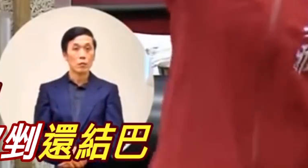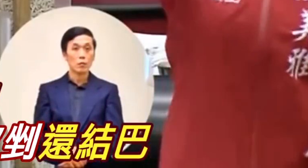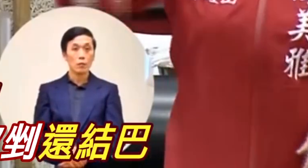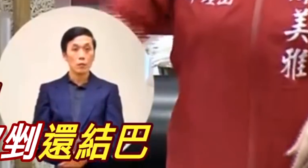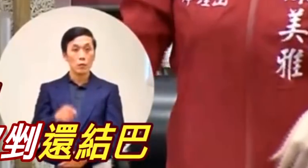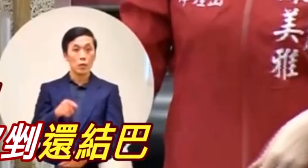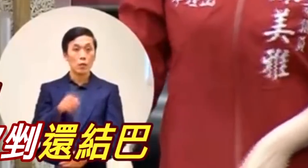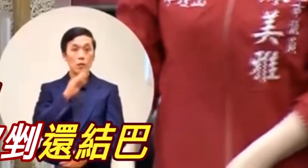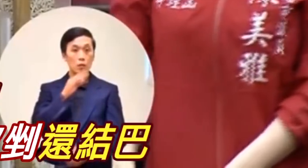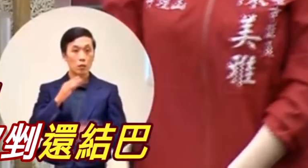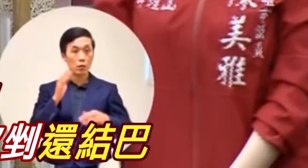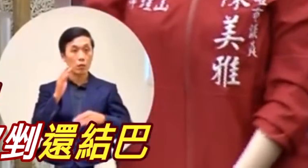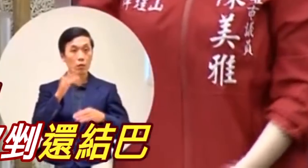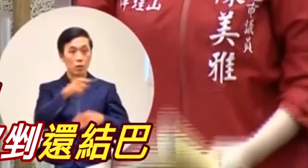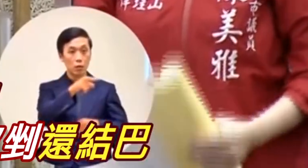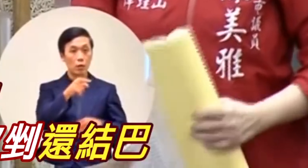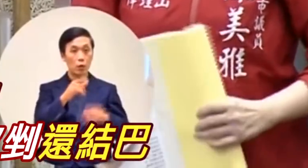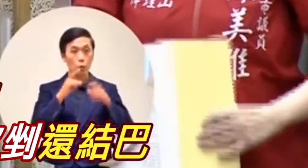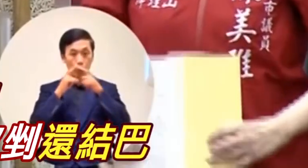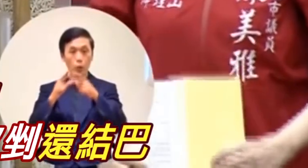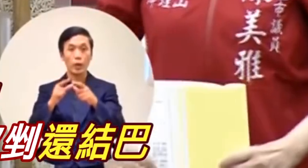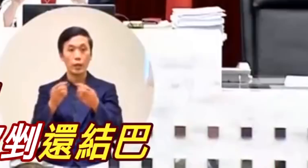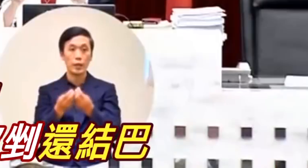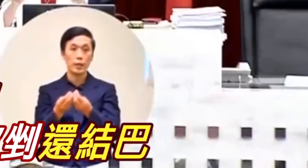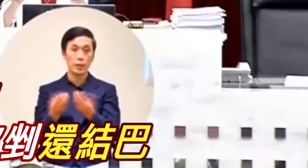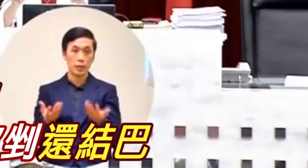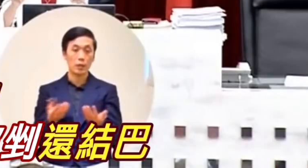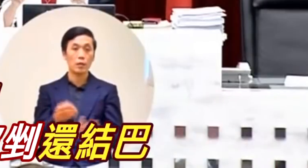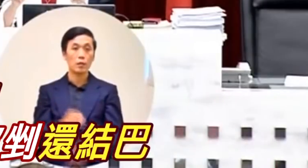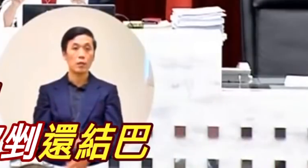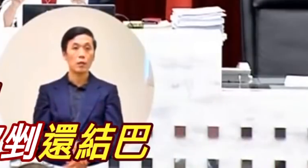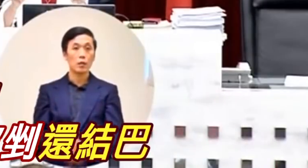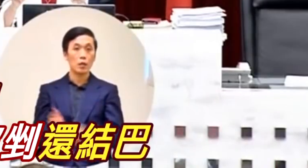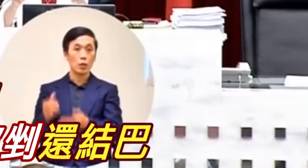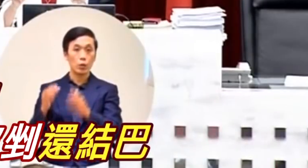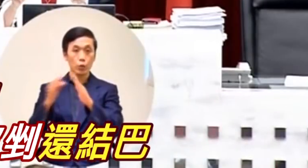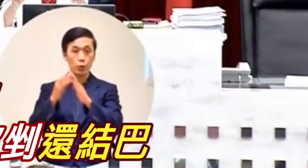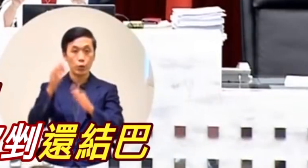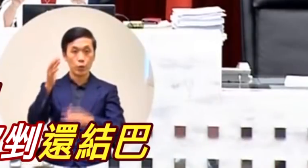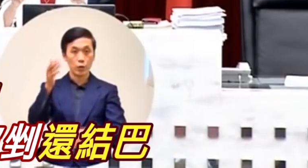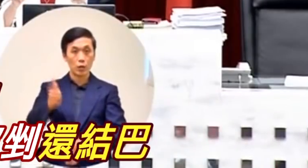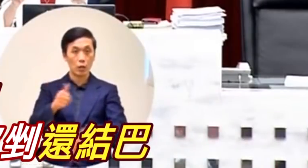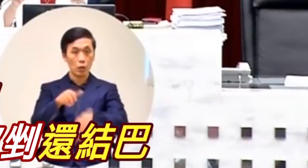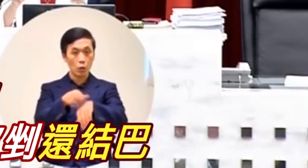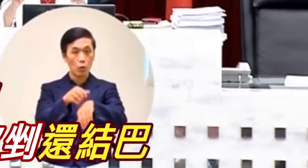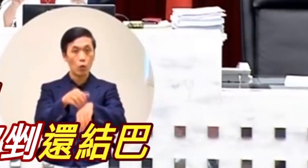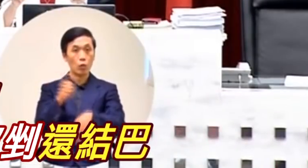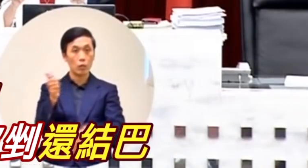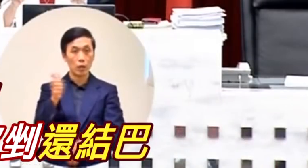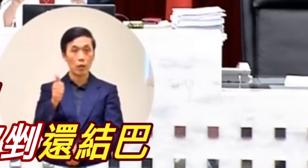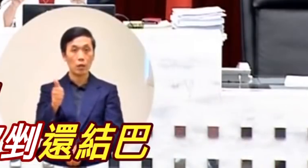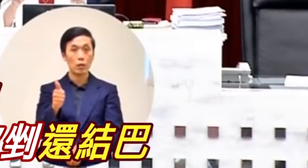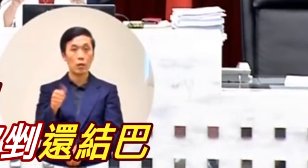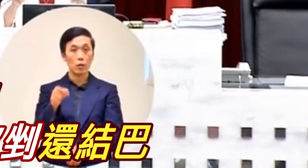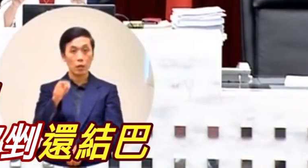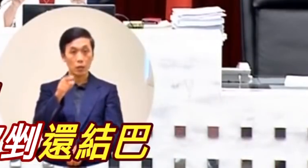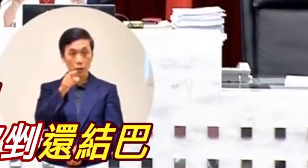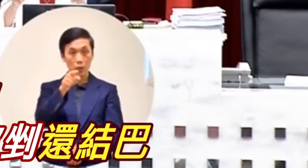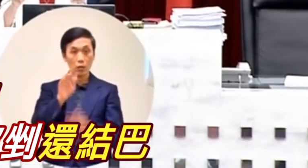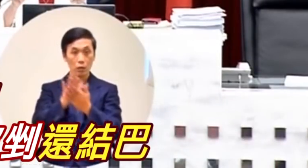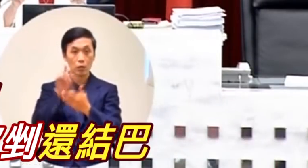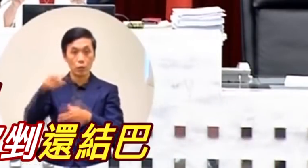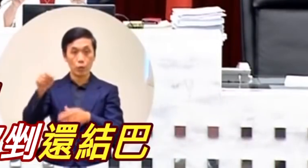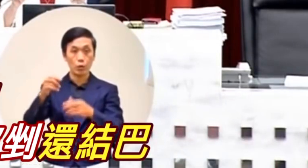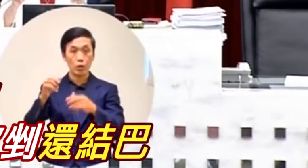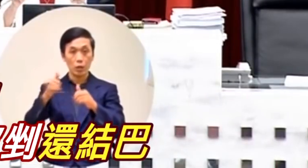出来。好好，哦，那个侯局长，那你到那个陈美雅议员的服务处，